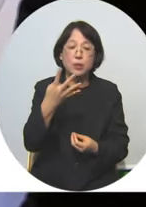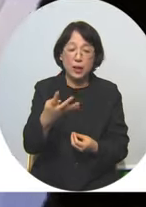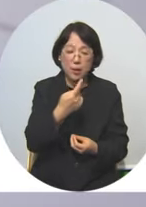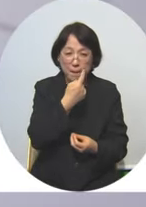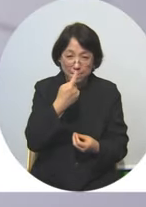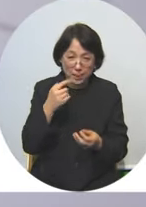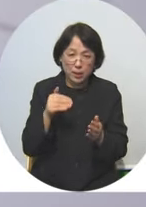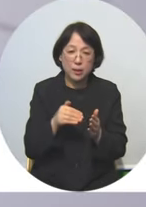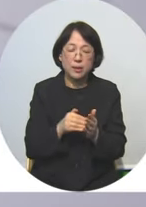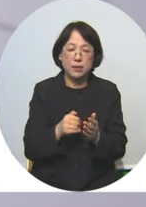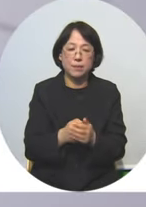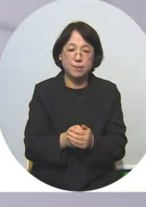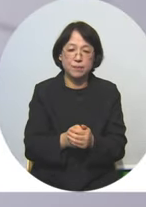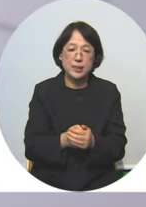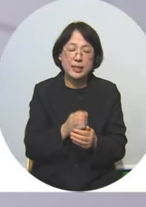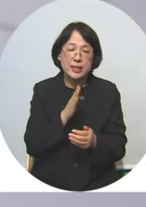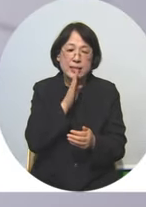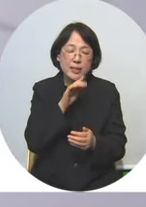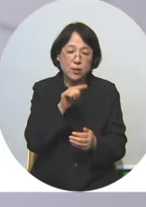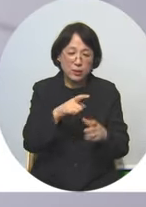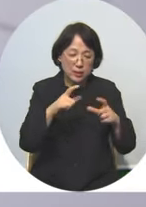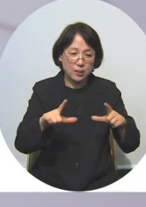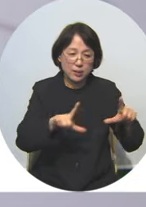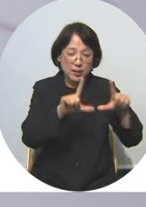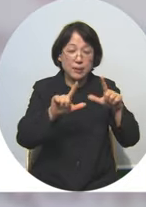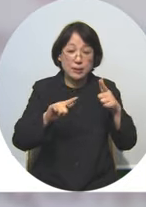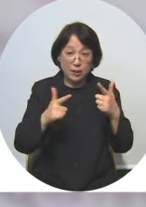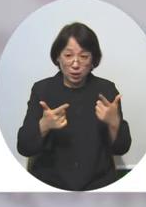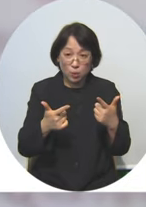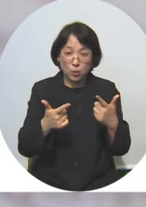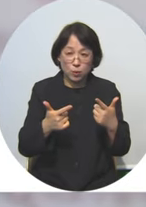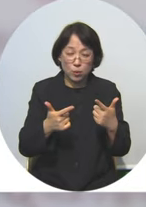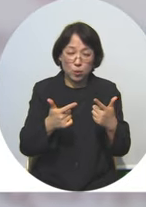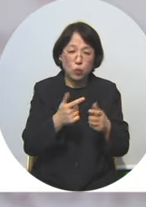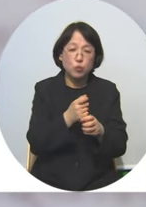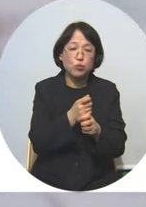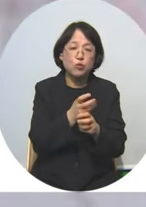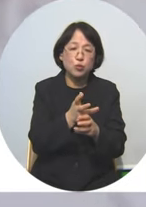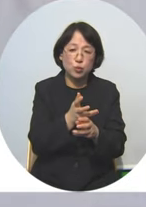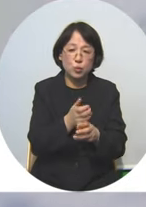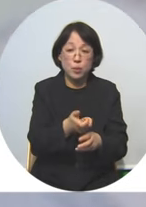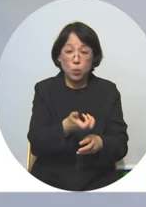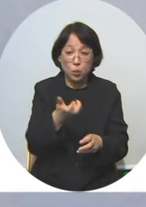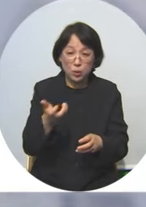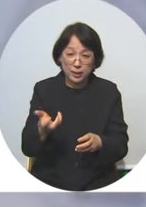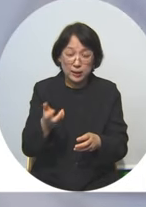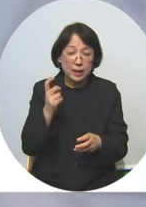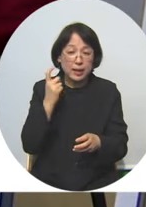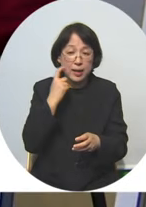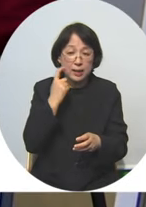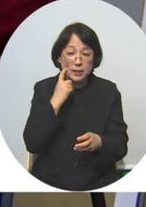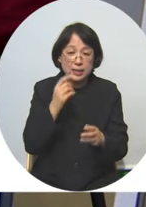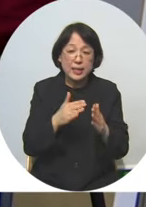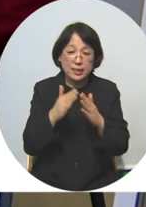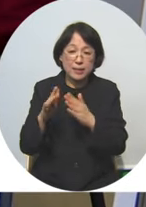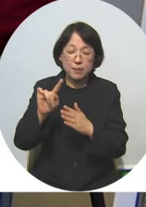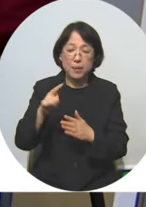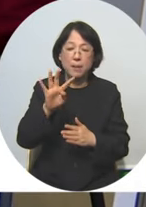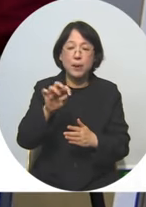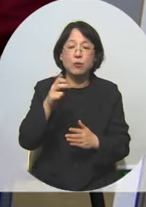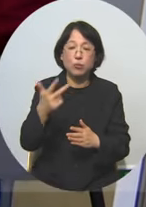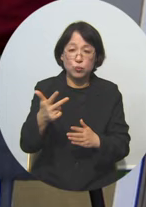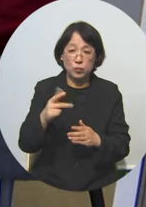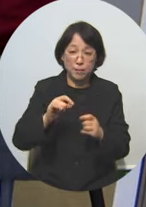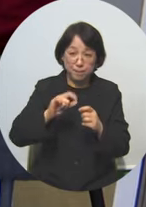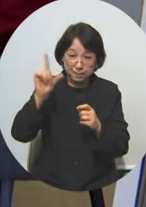적발됐습니다. 실제로 해당 지역에 거주하지 않으면서 주소지만 옮긴 위장 전입이 142건으로 가장